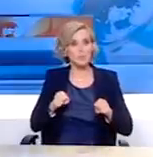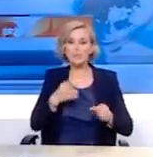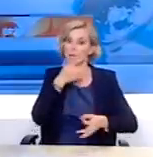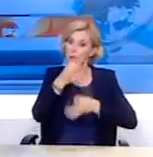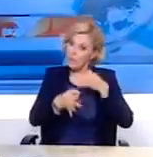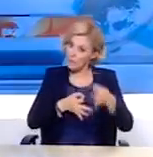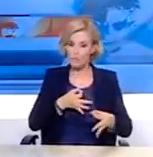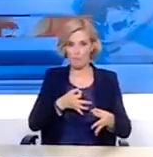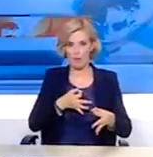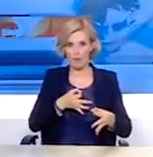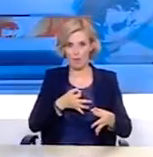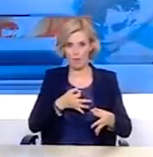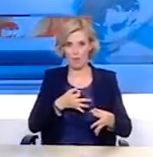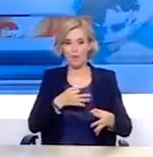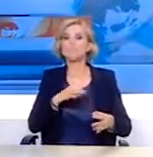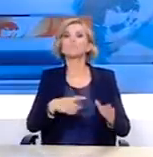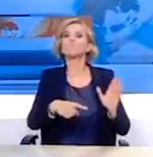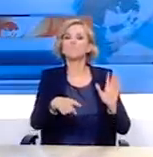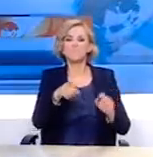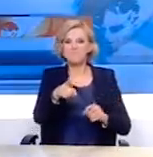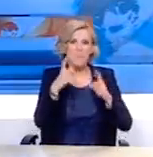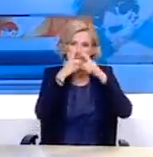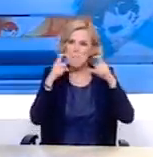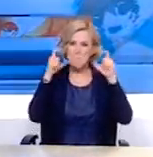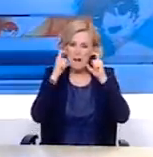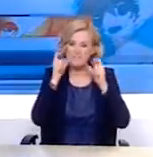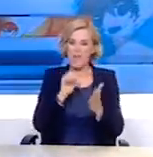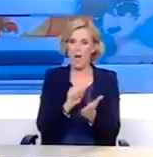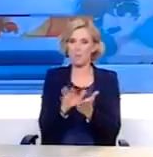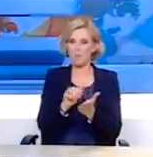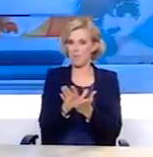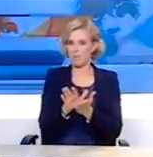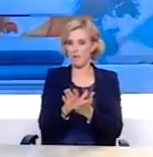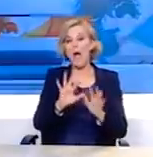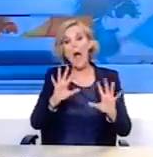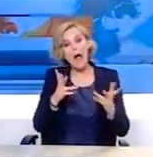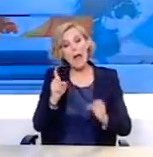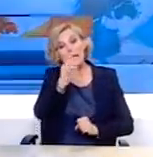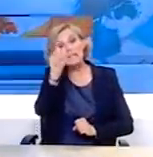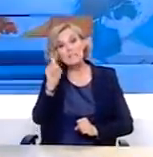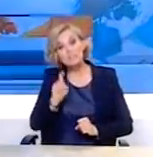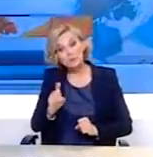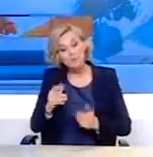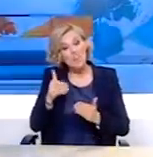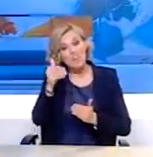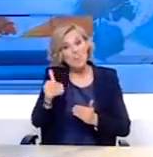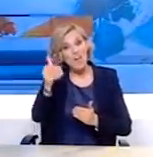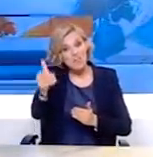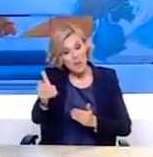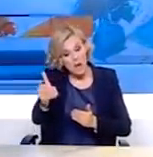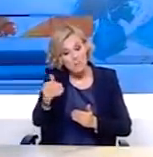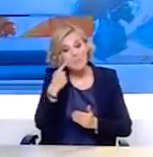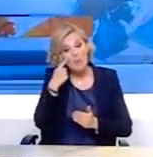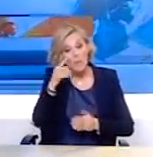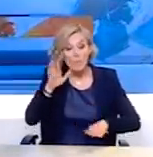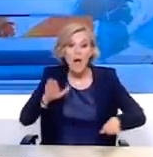περισσότερα επιχειρήματα κατά παρά υπέρ της χρήσης της μάσκας από το γενικό κοινό. Άφησε όμως το ενδεχόμενο χρήσης της ανοιχτό, ώστε να